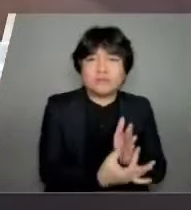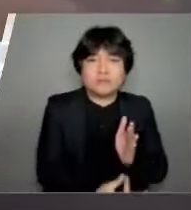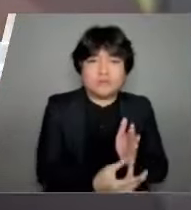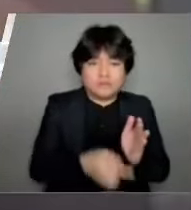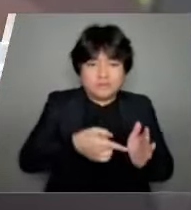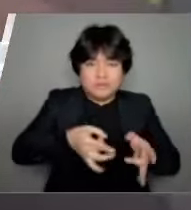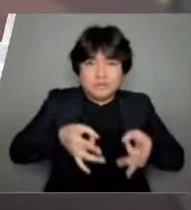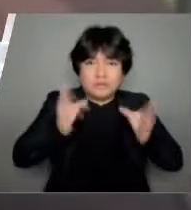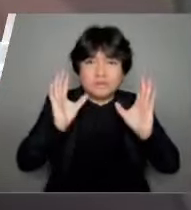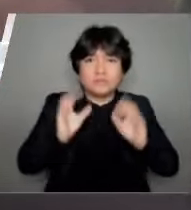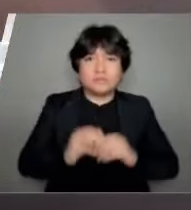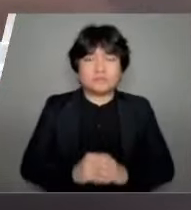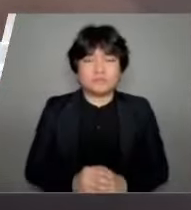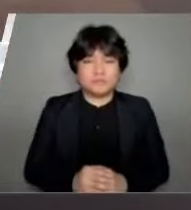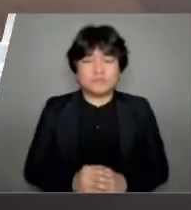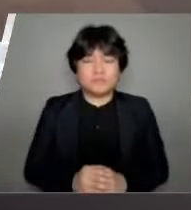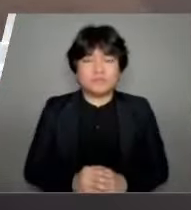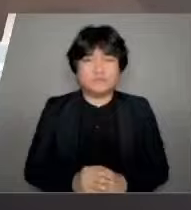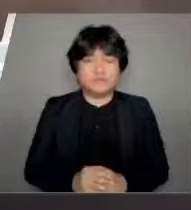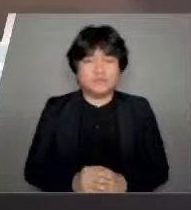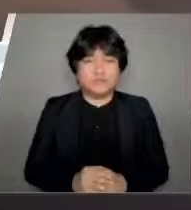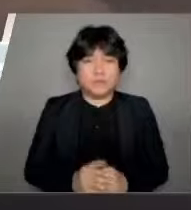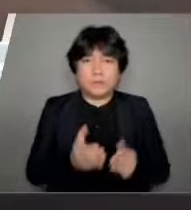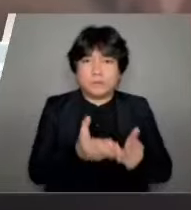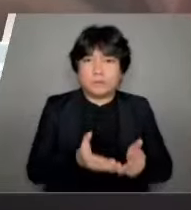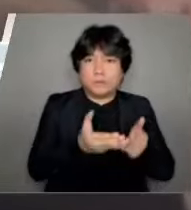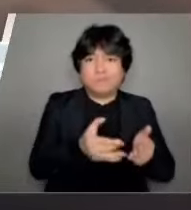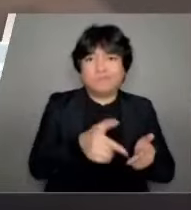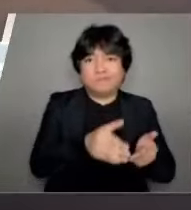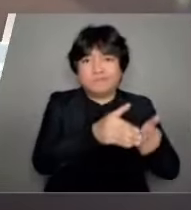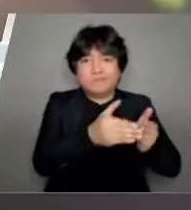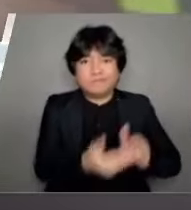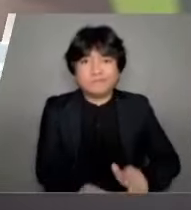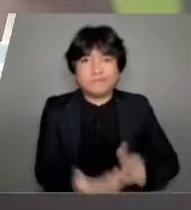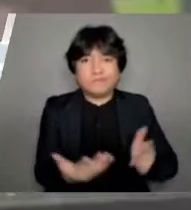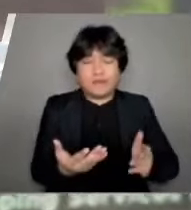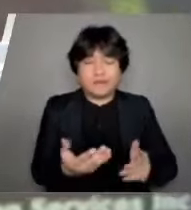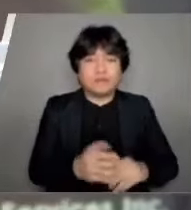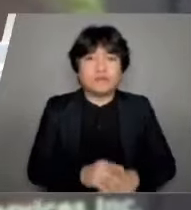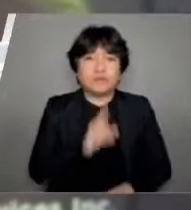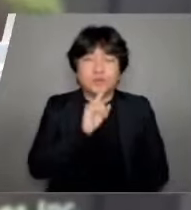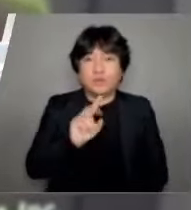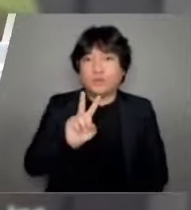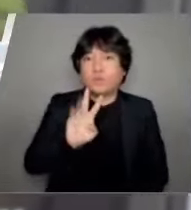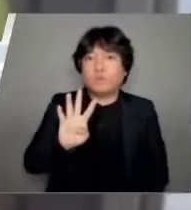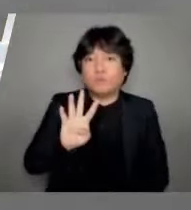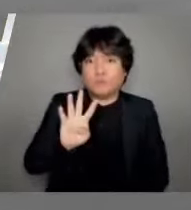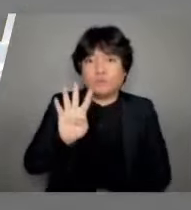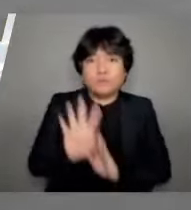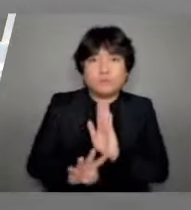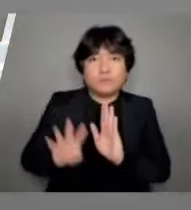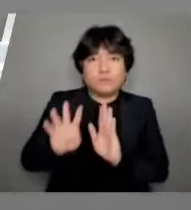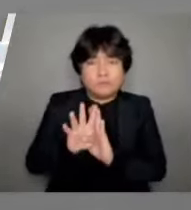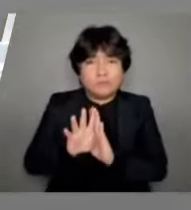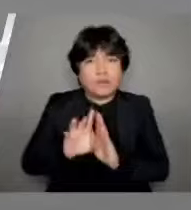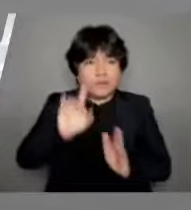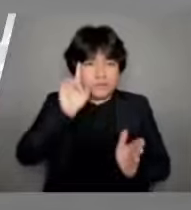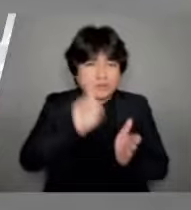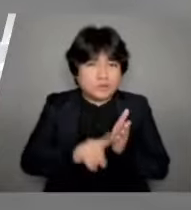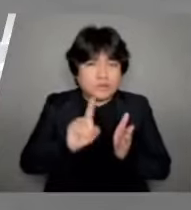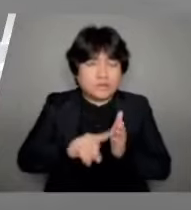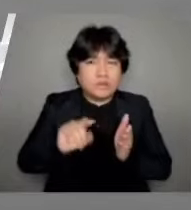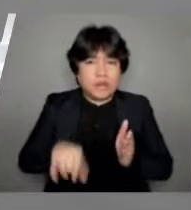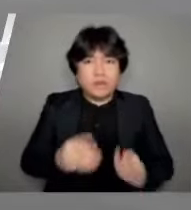saan lububog ang oil tanker na MT Terra Nova. 24 oras din ang operasyon. Mahalaga kasing matanggal na ang banta